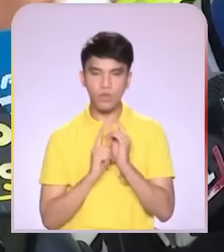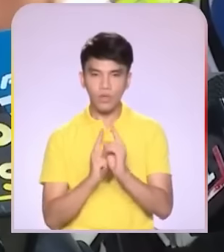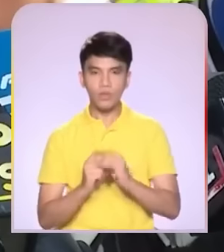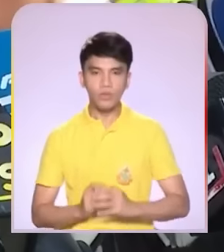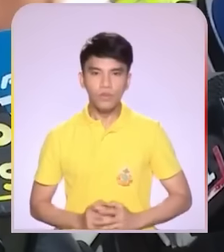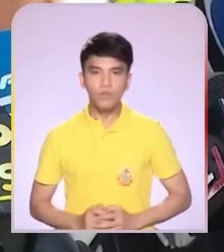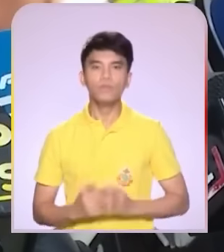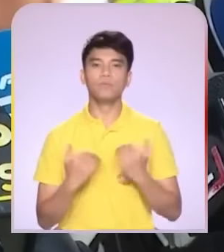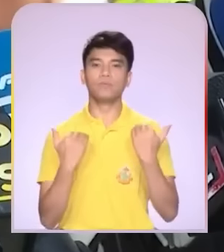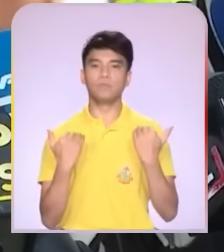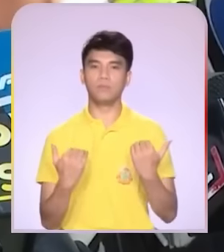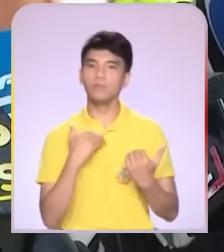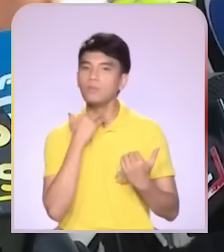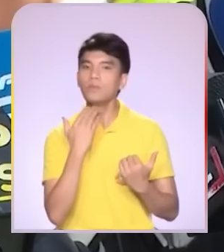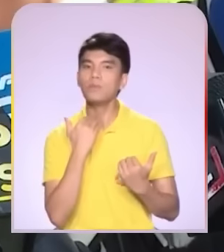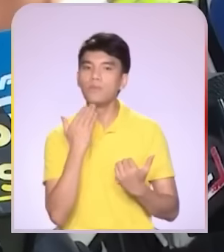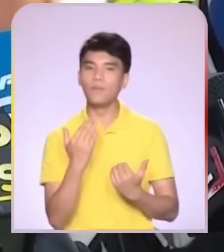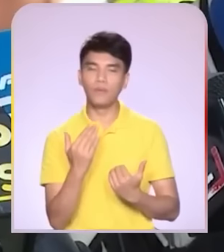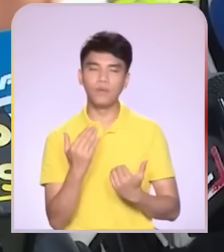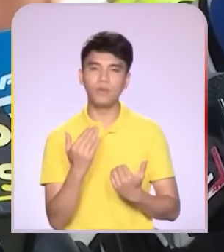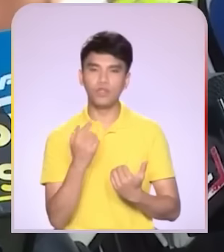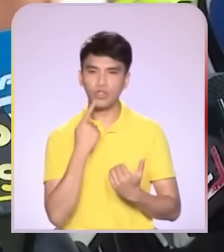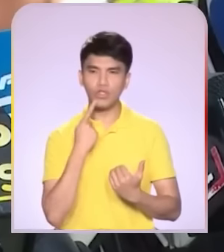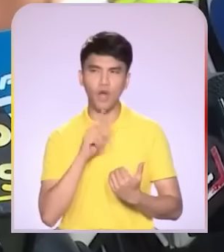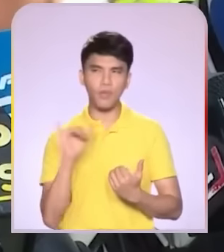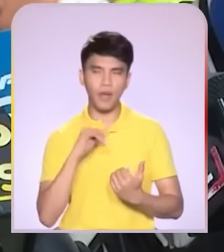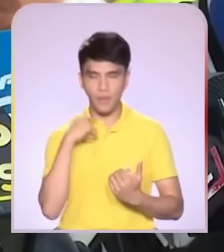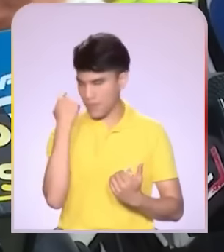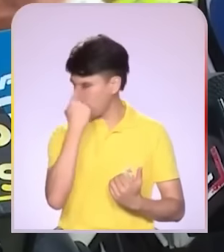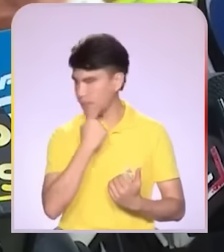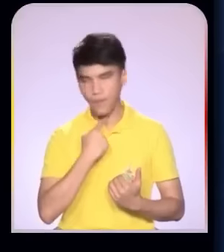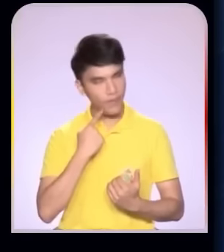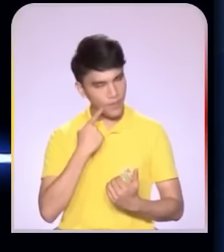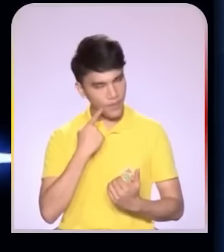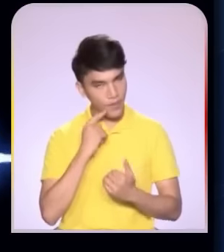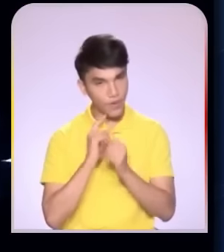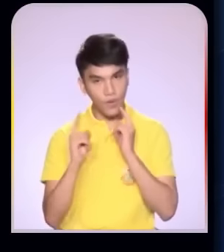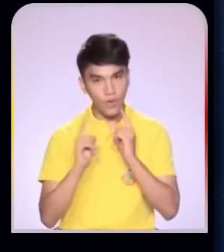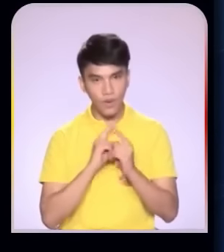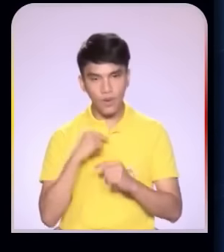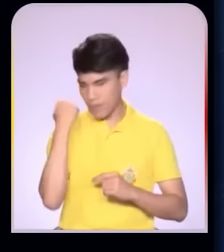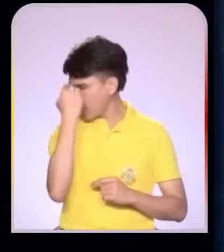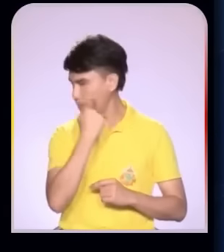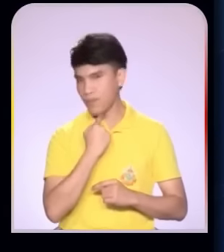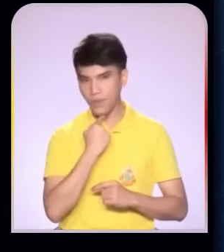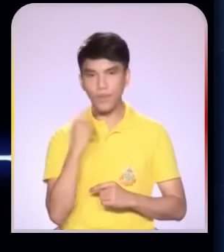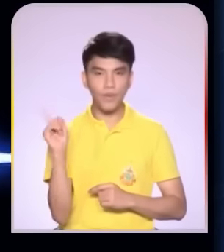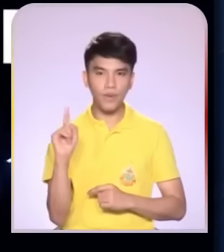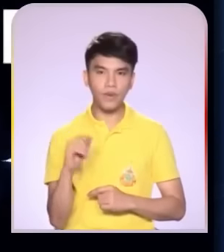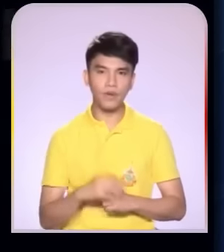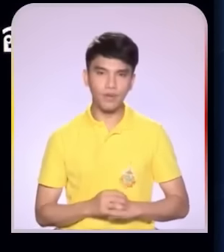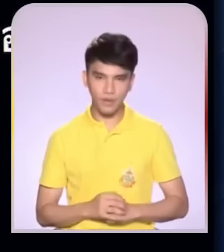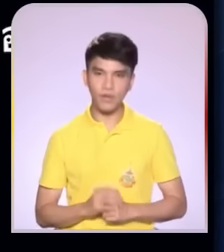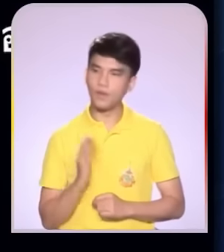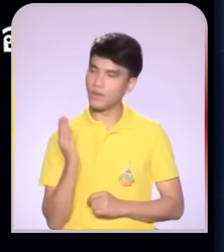แต่ว่าไม่ทันที่คลิปเสียงแรกจะได้คำตอบนะว่านักการเมืองในคลิปที่คุยกับบอสพอลเป็นใครล่าสุดเพจ